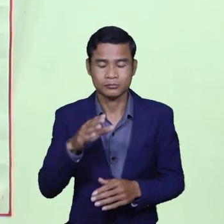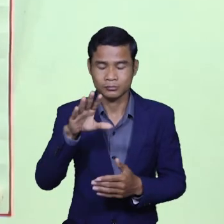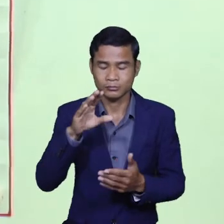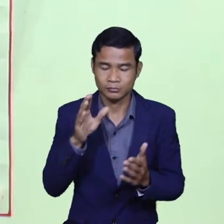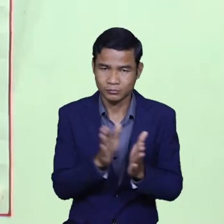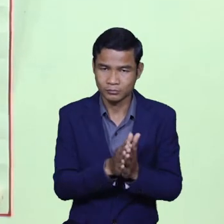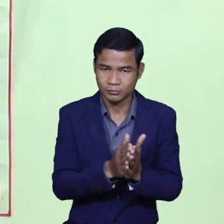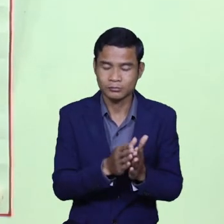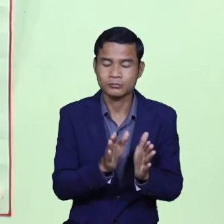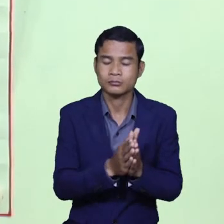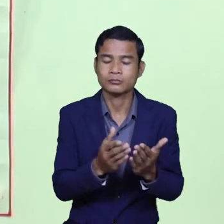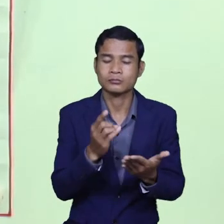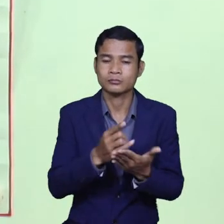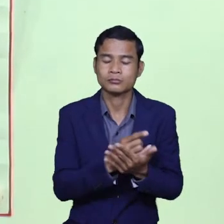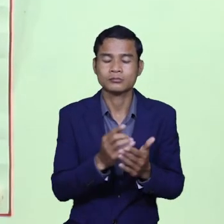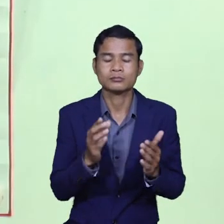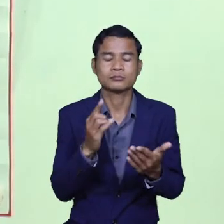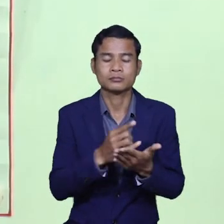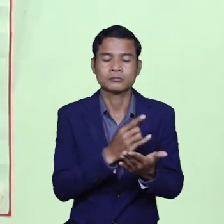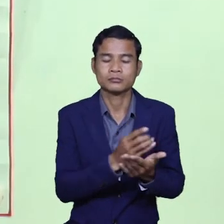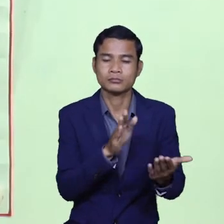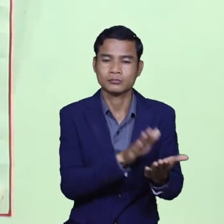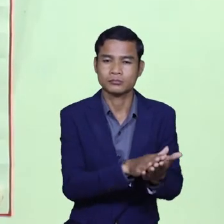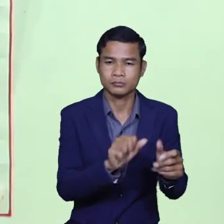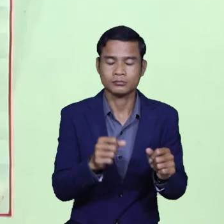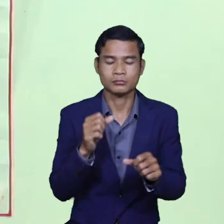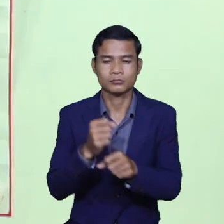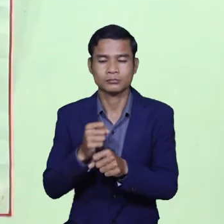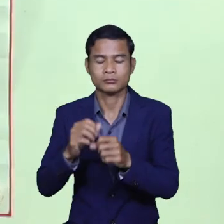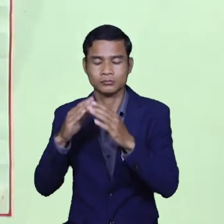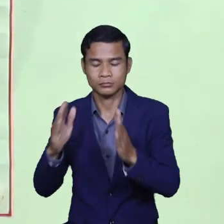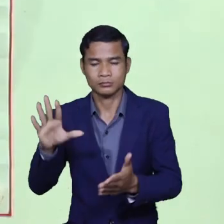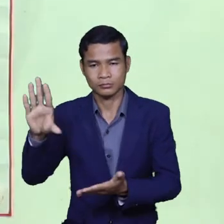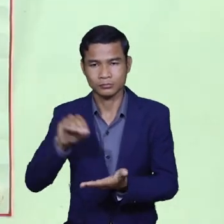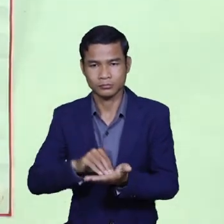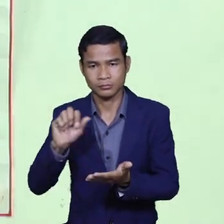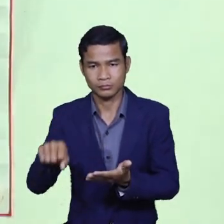mê riêng được bà con hay con dục sập hơi cách cặp tía đập bầy cọt cách cặp tía